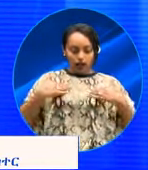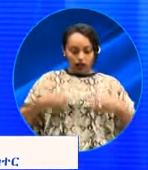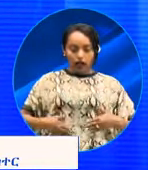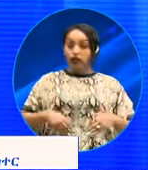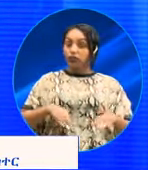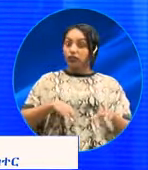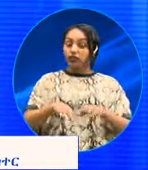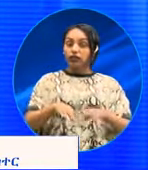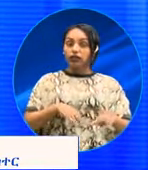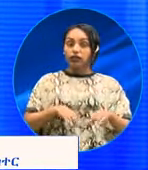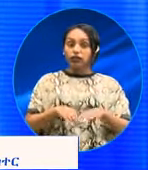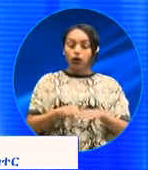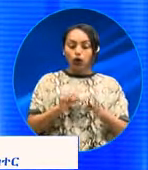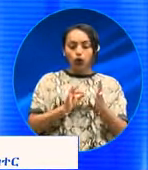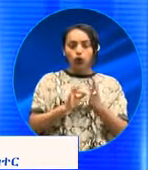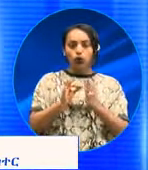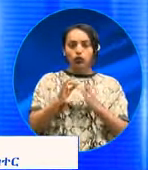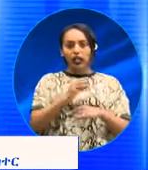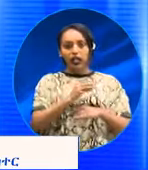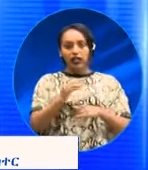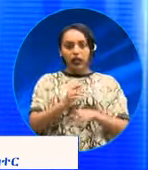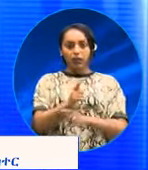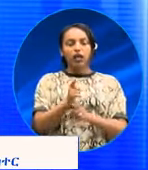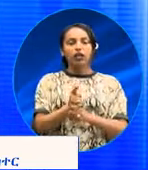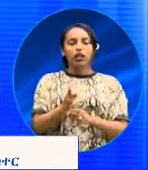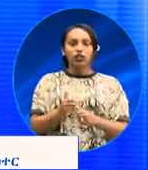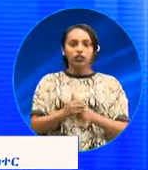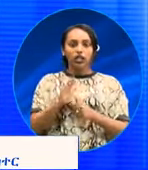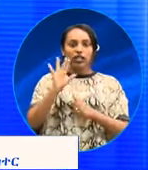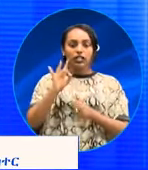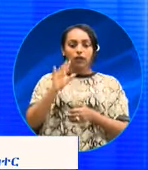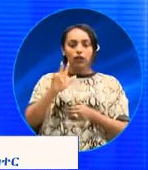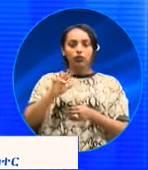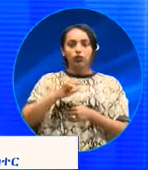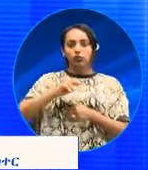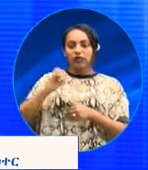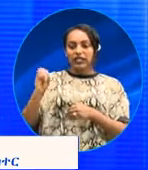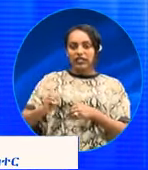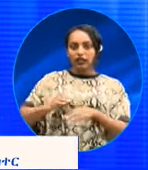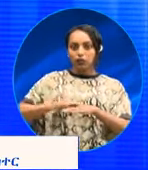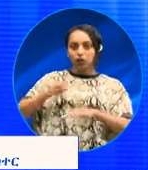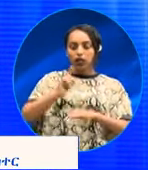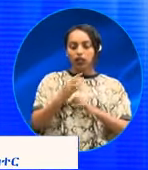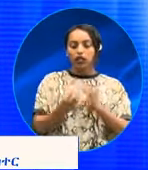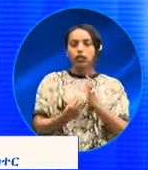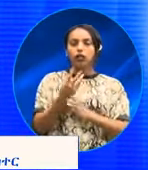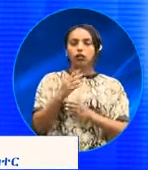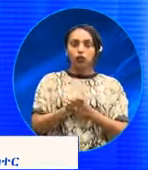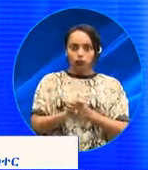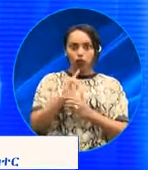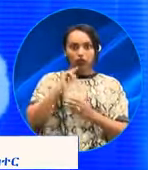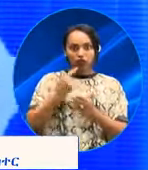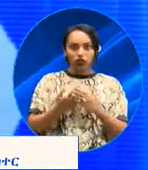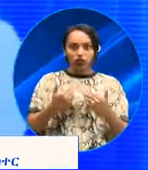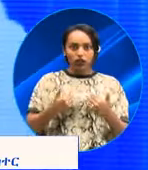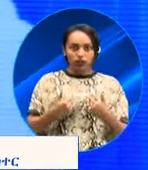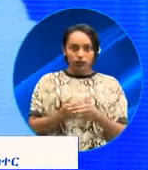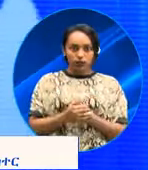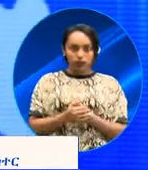አካላት በተደረገው ቆጠራና ማረጋገጫ ከ83% በላይ እንደጸደቁ መረጃ